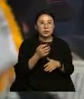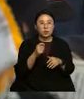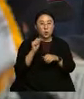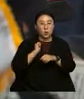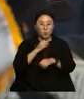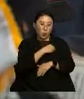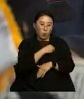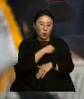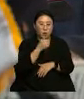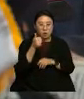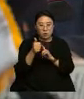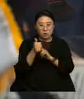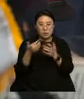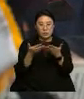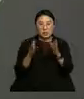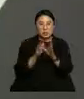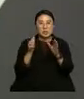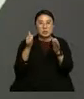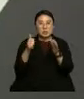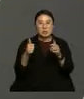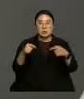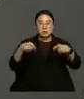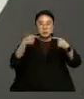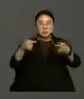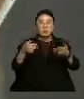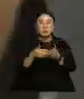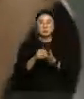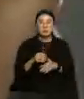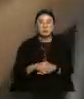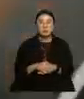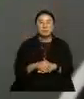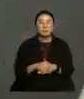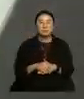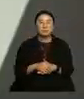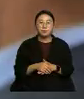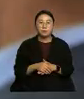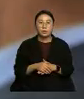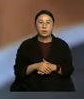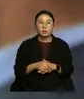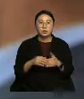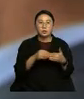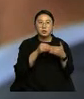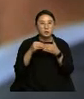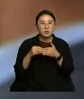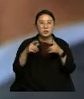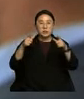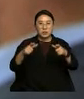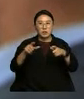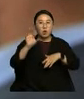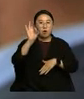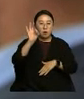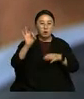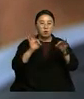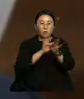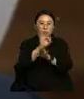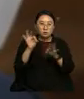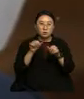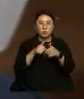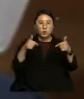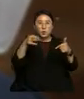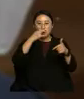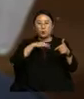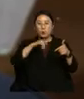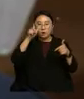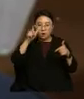정 을 비롯한 시 군 단체장 등이 함께 했습니다 이 자리에서 이 재면 경기도지사는 지역화폐 경제 활성화 효과를